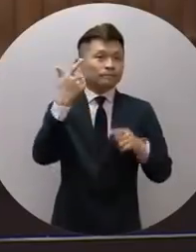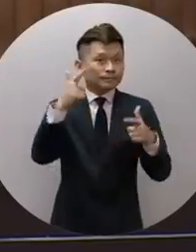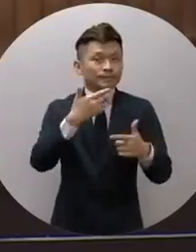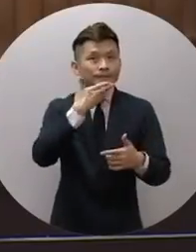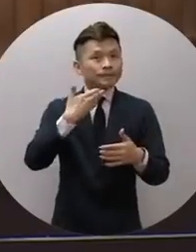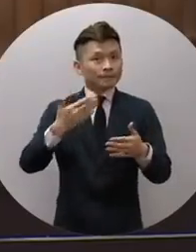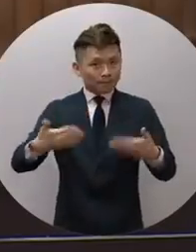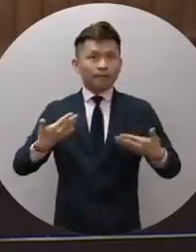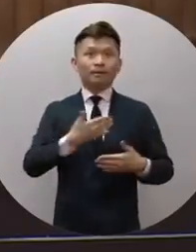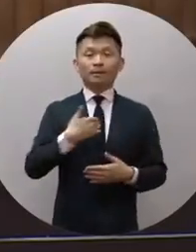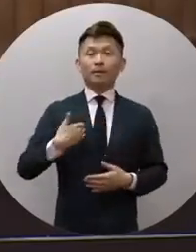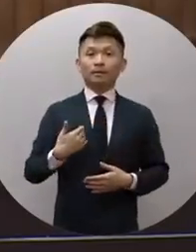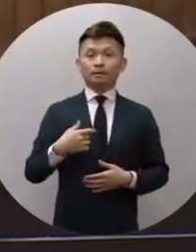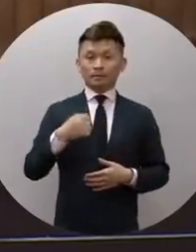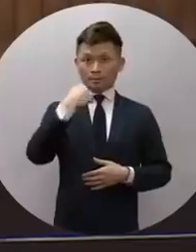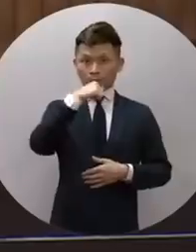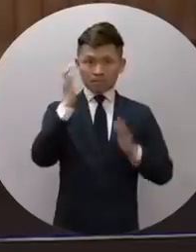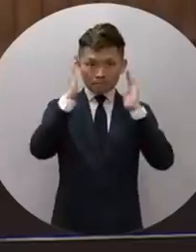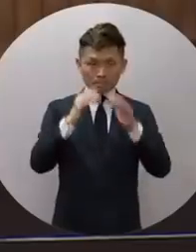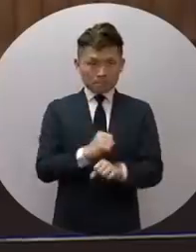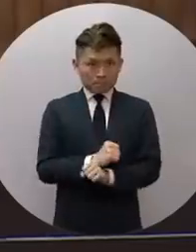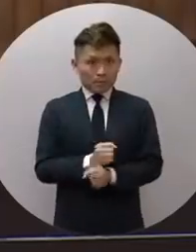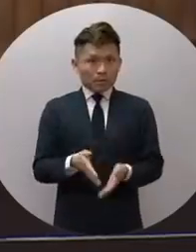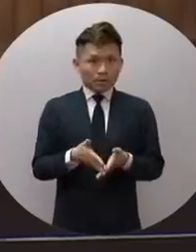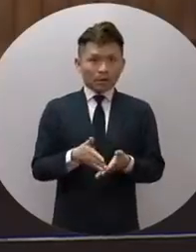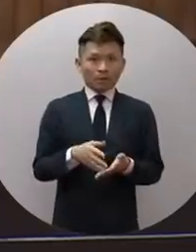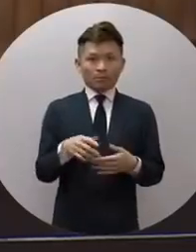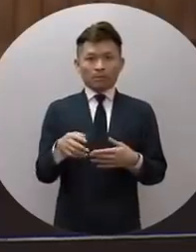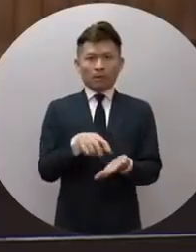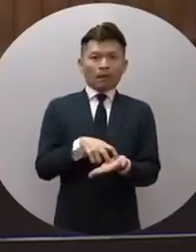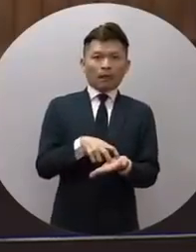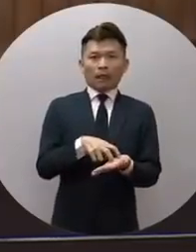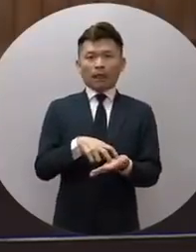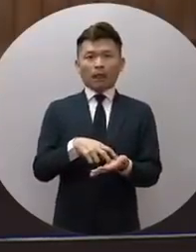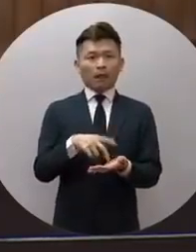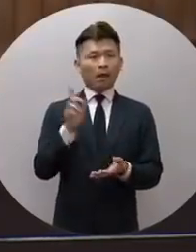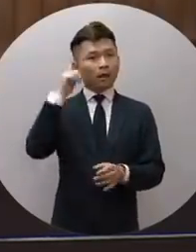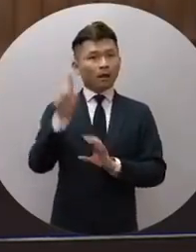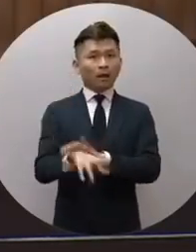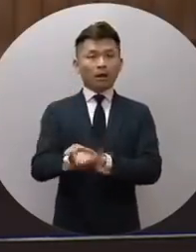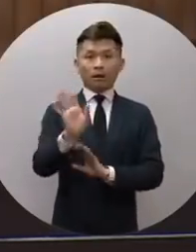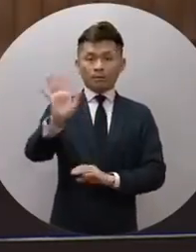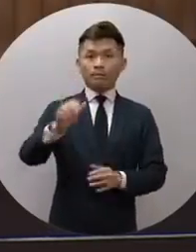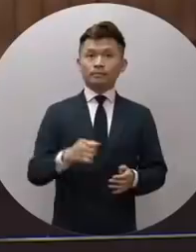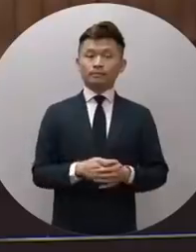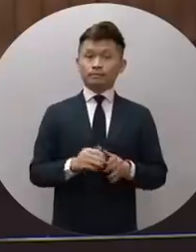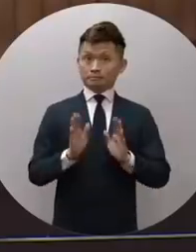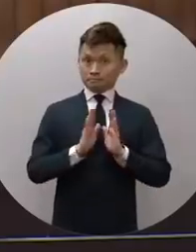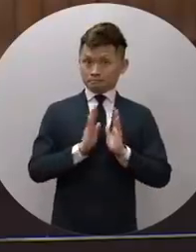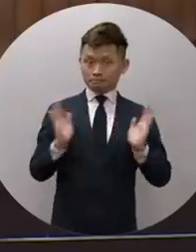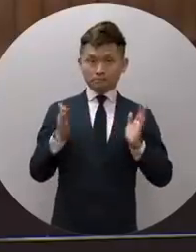要戒慎恐惧，不要因恐惧而恐惧，所以开大门走大路，就能为台